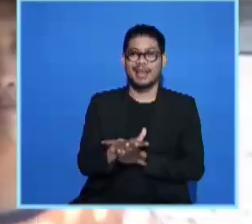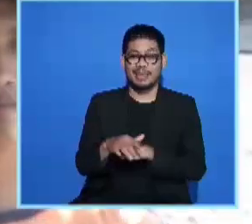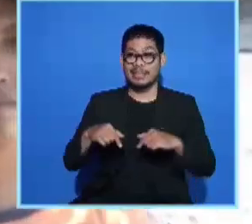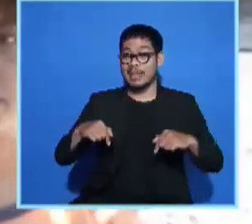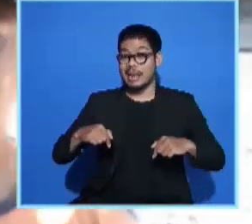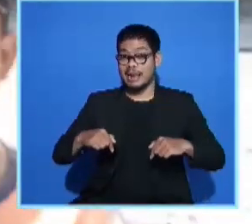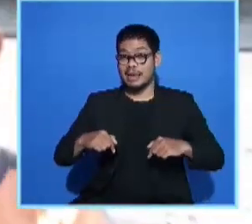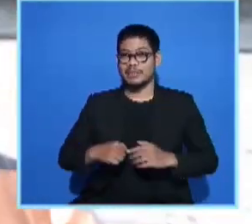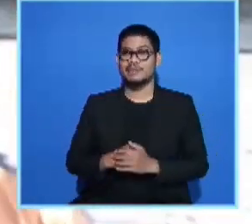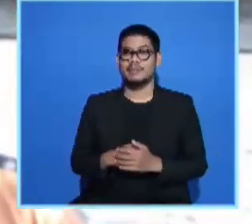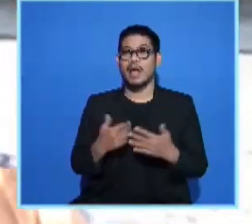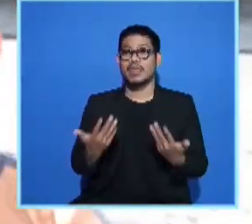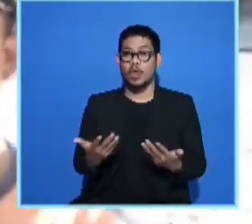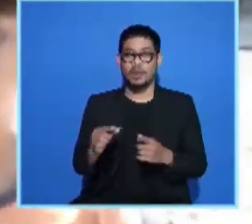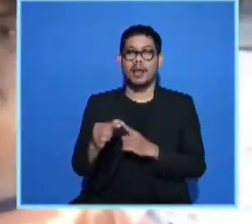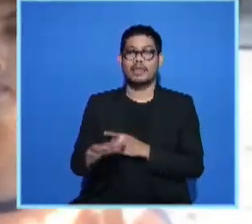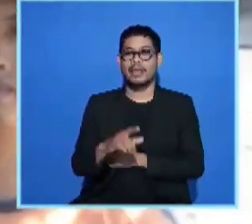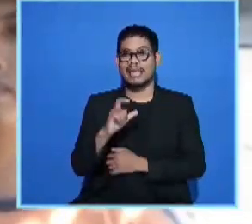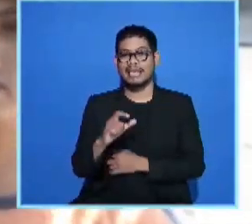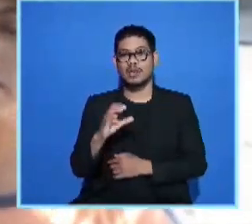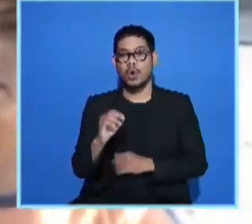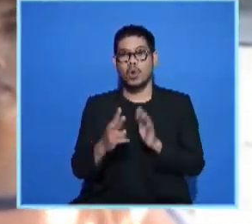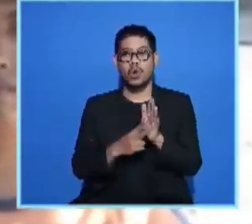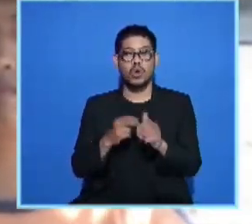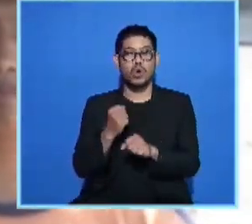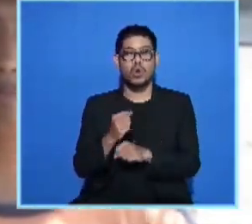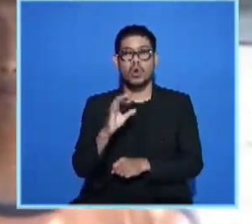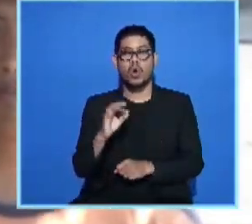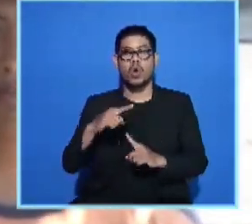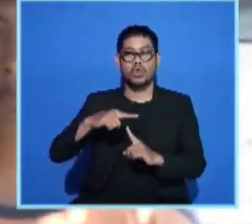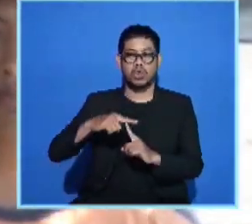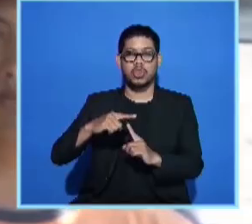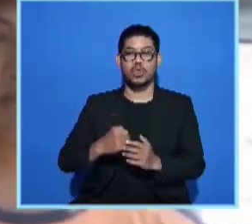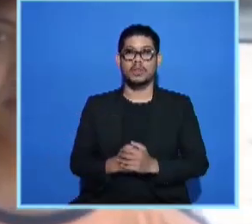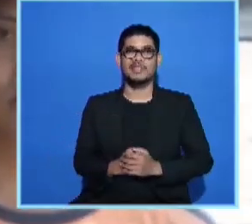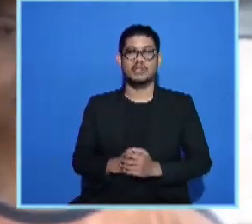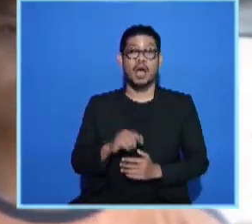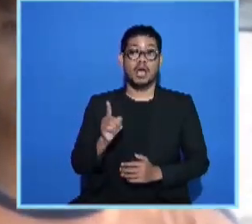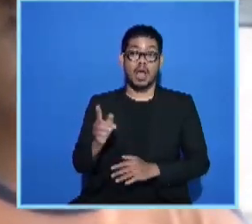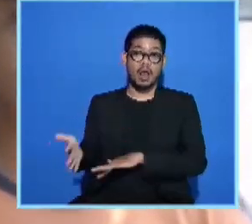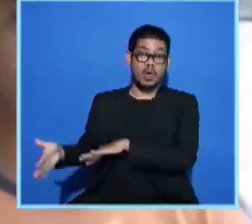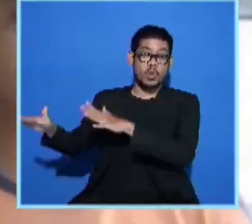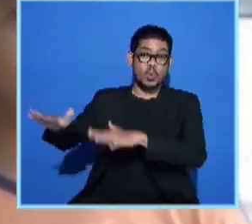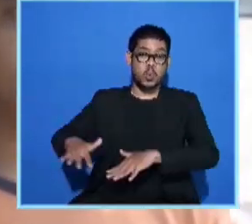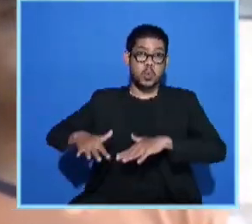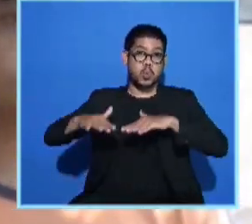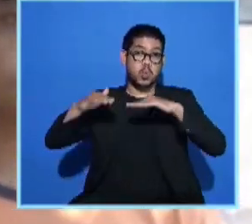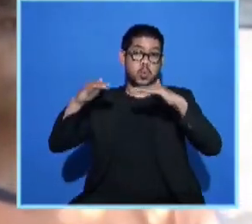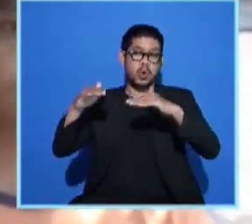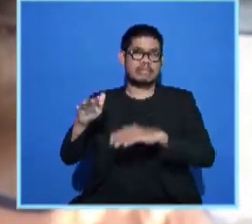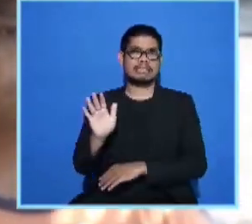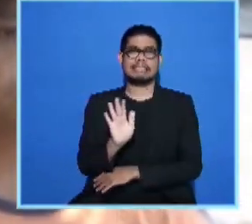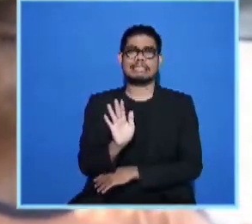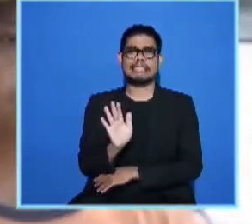dan pantai congot mudah-mudahan dalam rangka gelombang yang sangat tinggi ini jangan sampai ada hal-hal yang